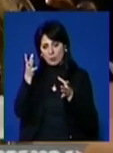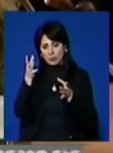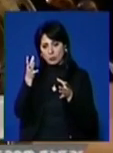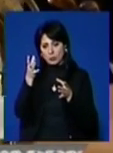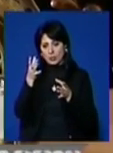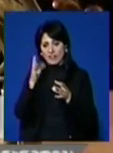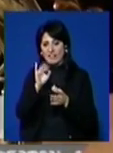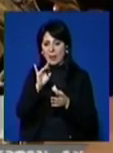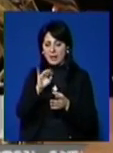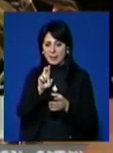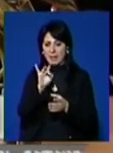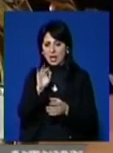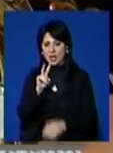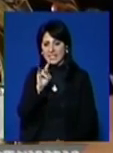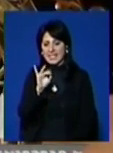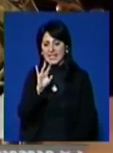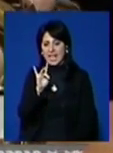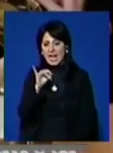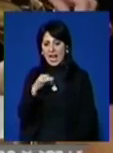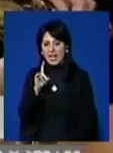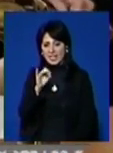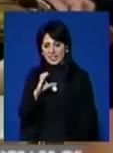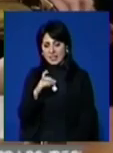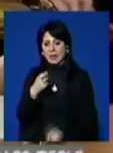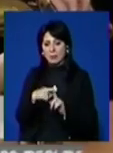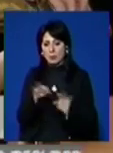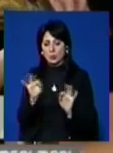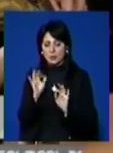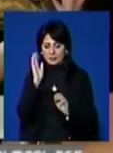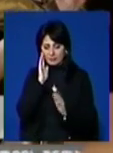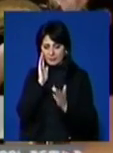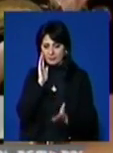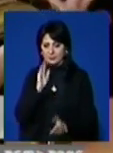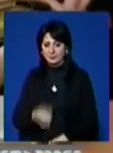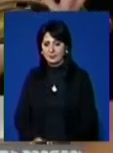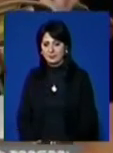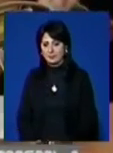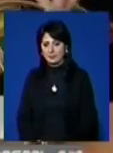ერთად ვებერნის, ბერიოს, ქსენაკისის, რაიხისა და პიარტის მუსიკის მოსმენაც იქნება შესაძლებელი.